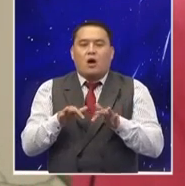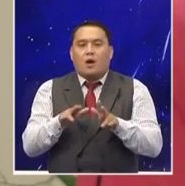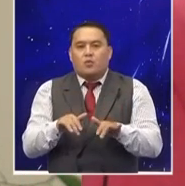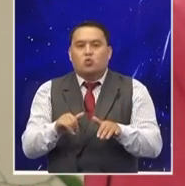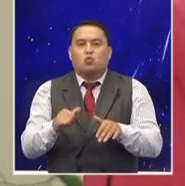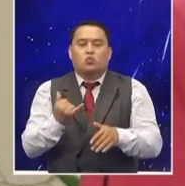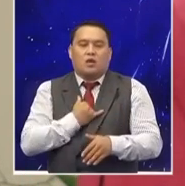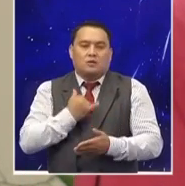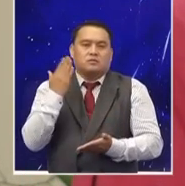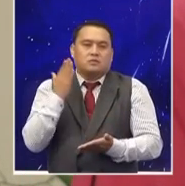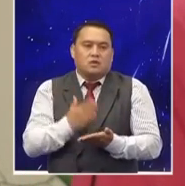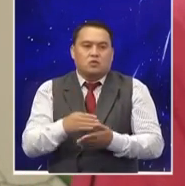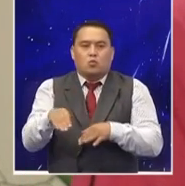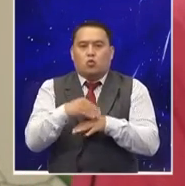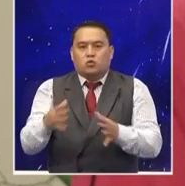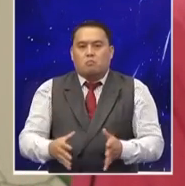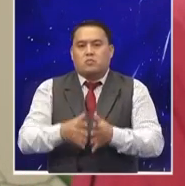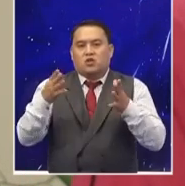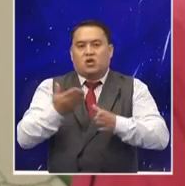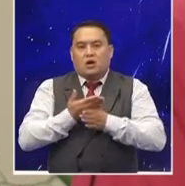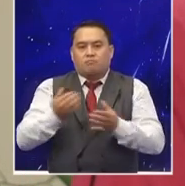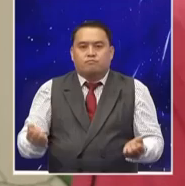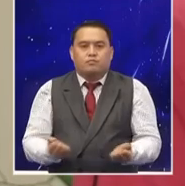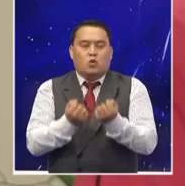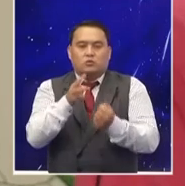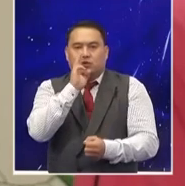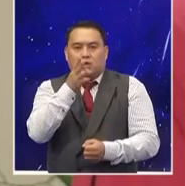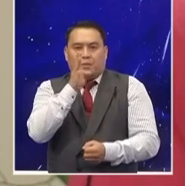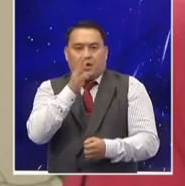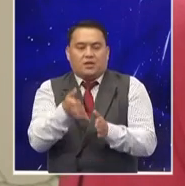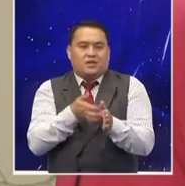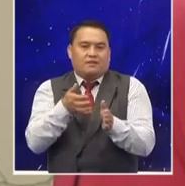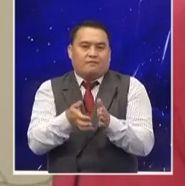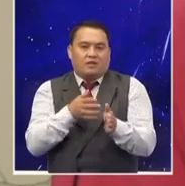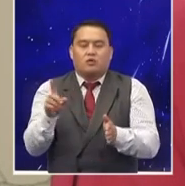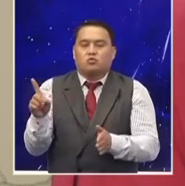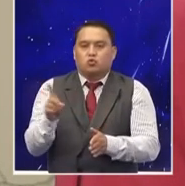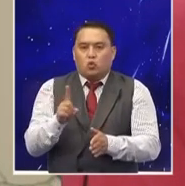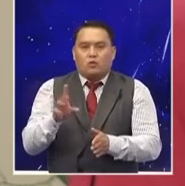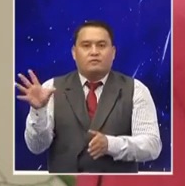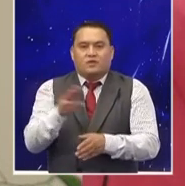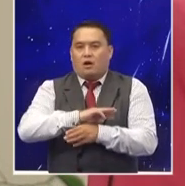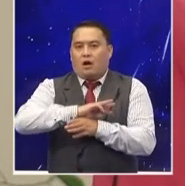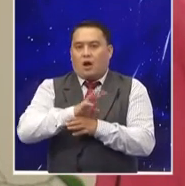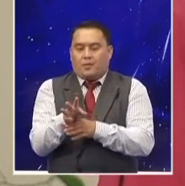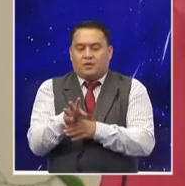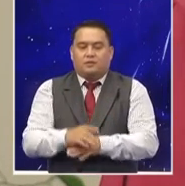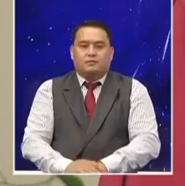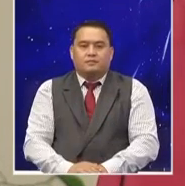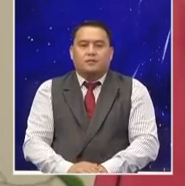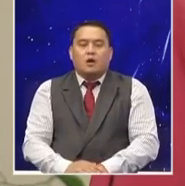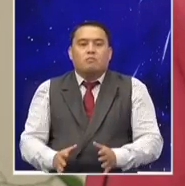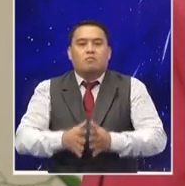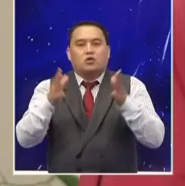нас есть для нас с мужем это большая помощь так как одной зарплаты супруга не хватает для того чтобы всех обеспечить гаджетами